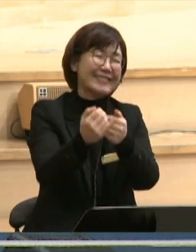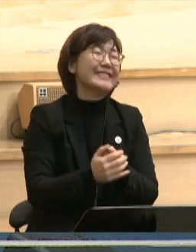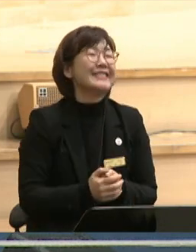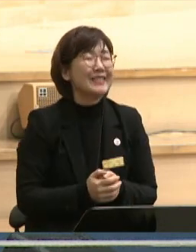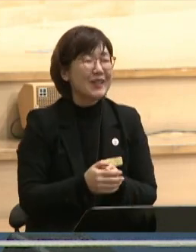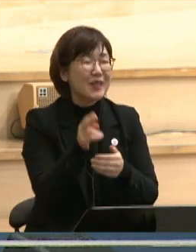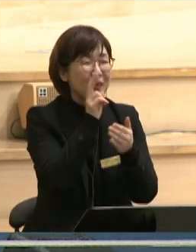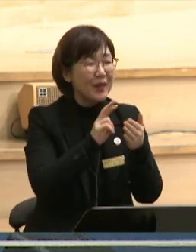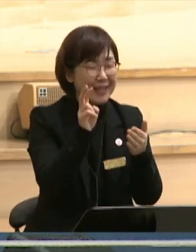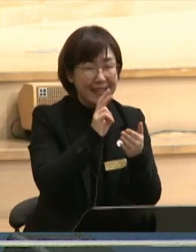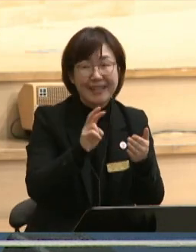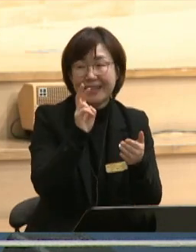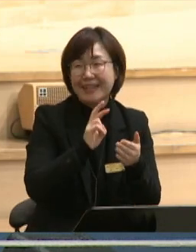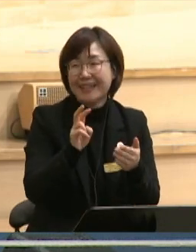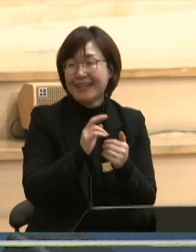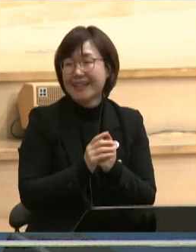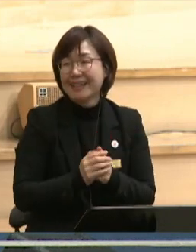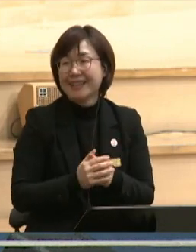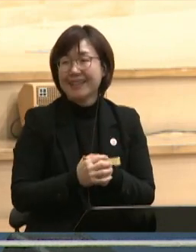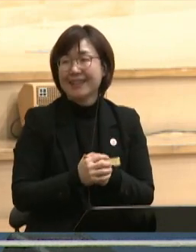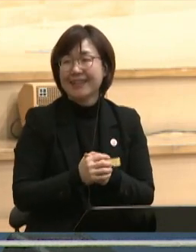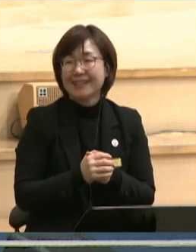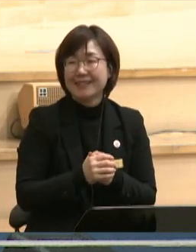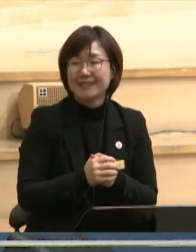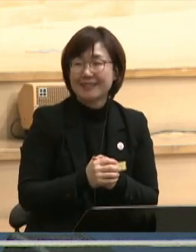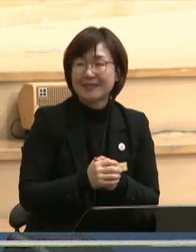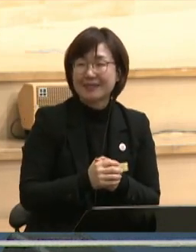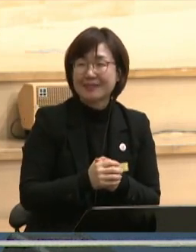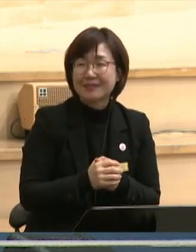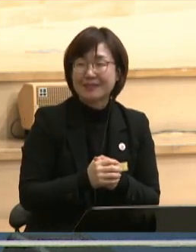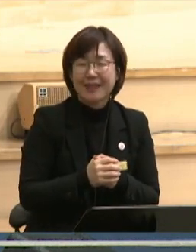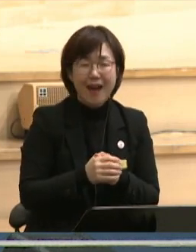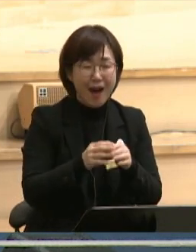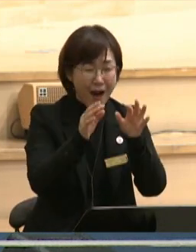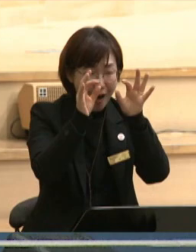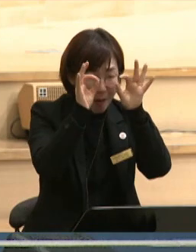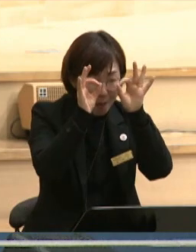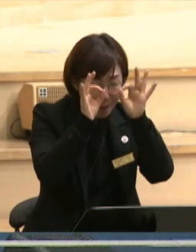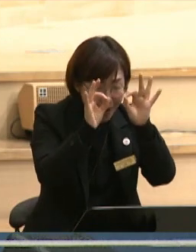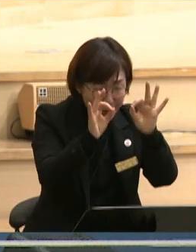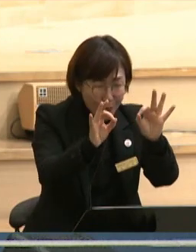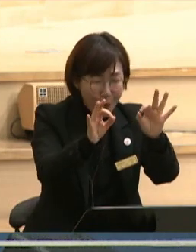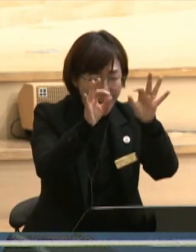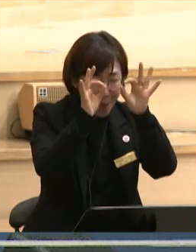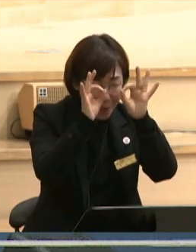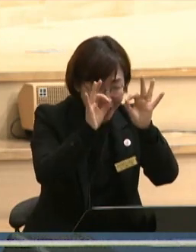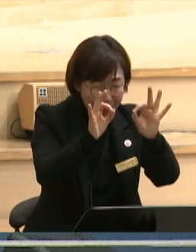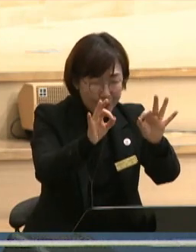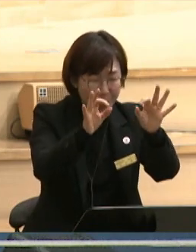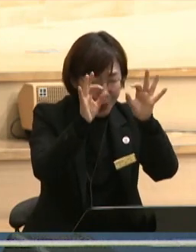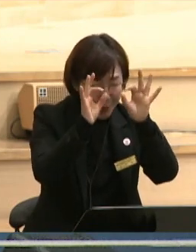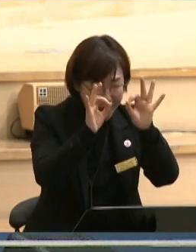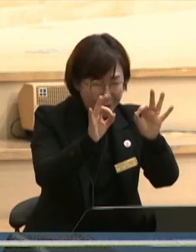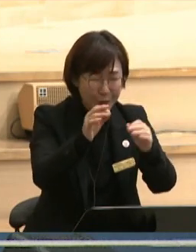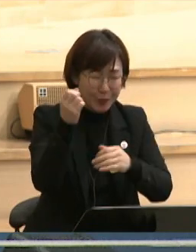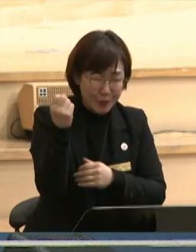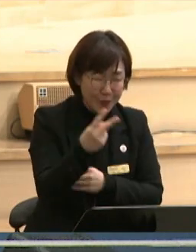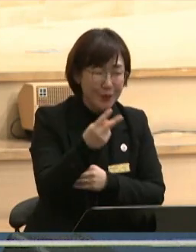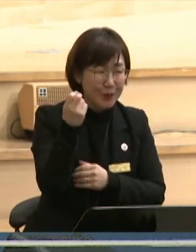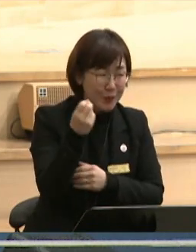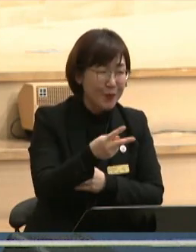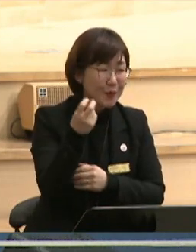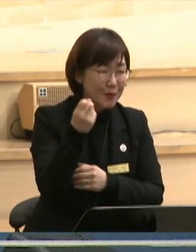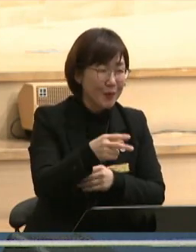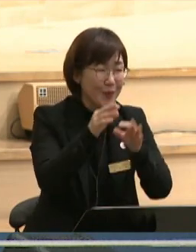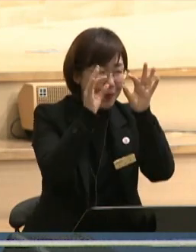여 아십니까 보고 있어도 보고 싶어요 그만큼